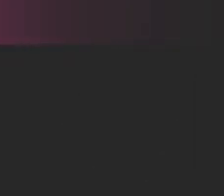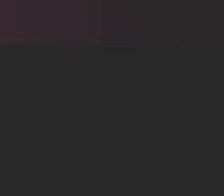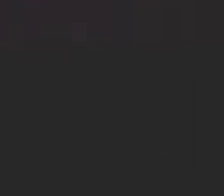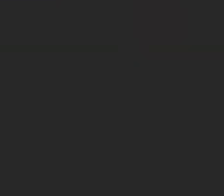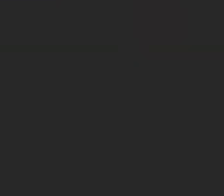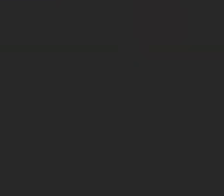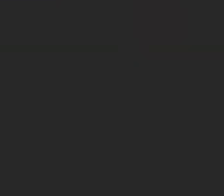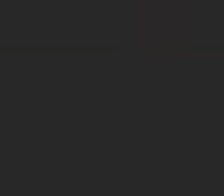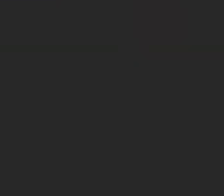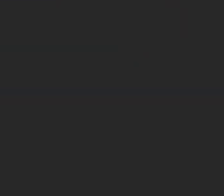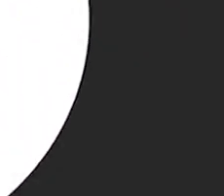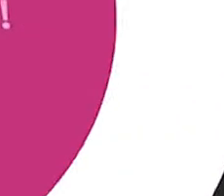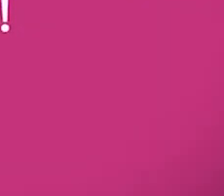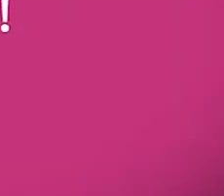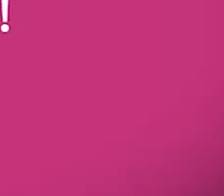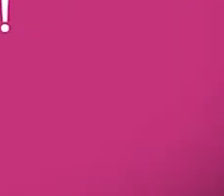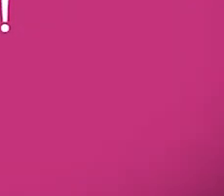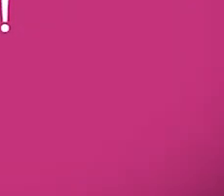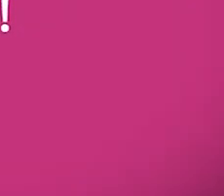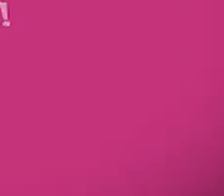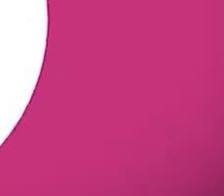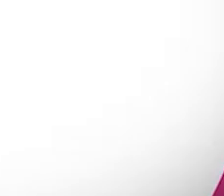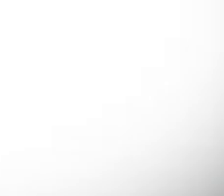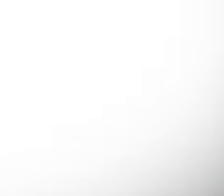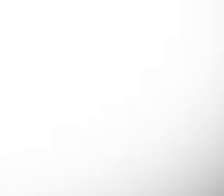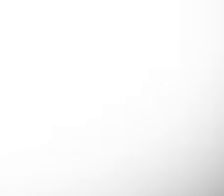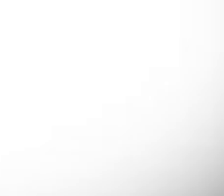Re! Viss ēters ir te!